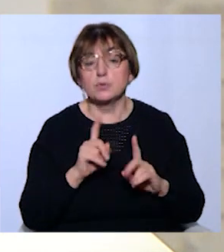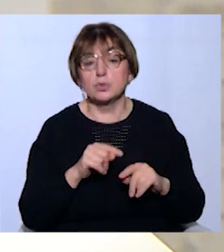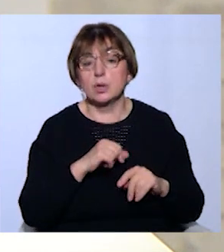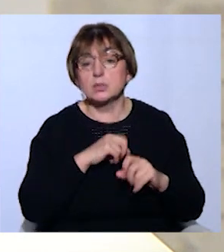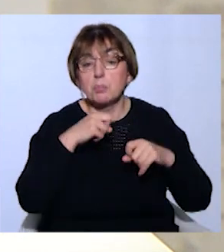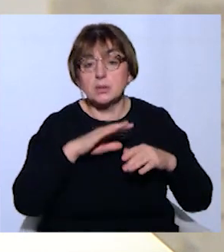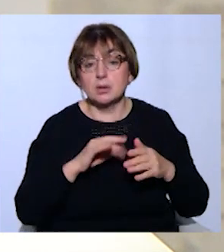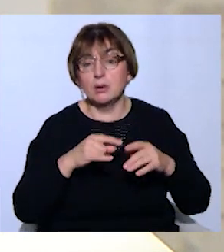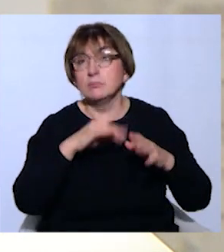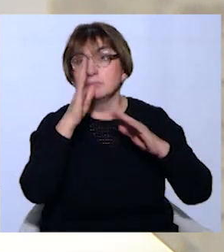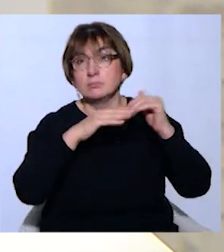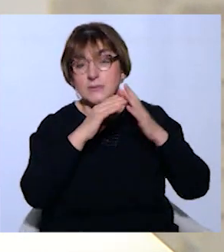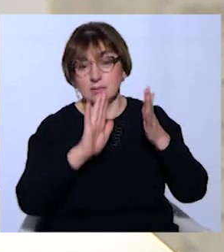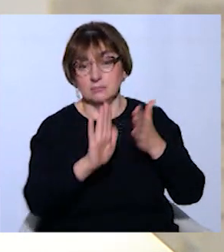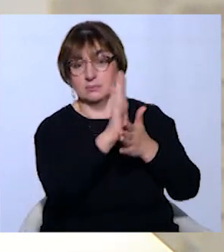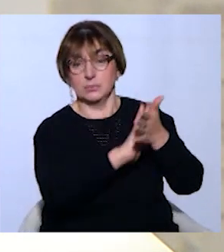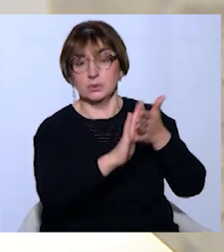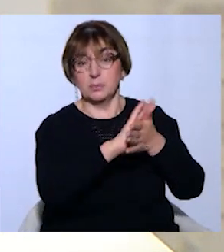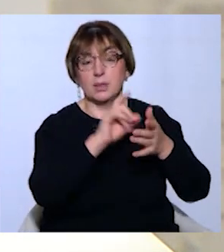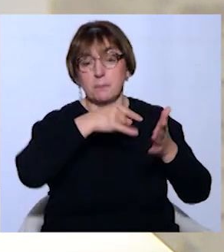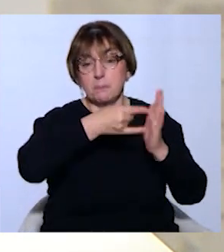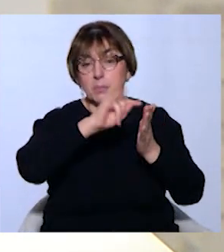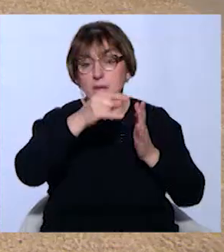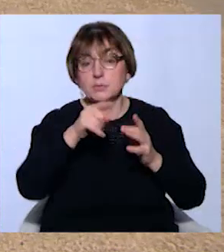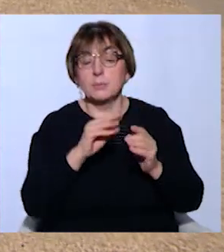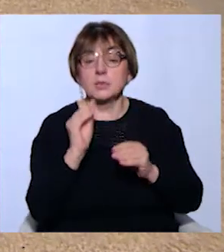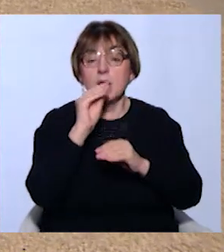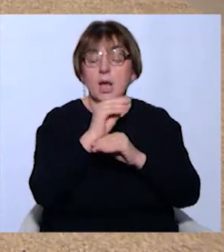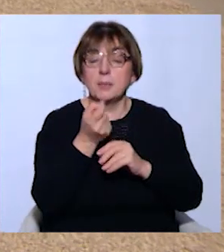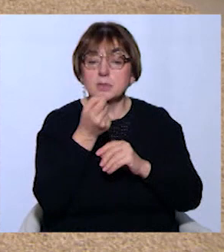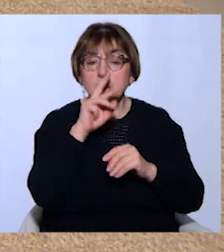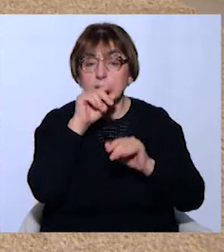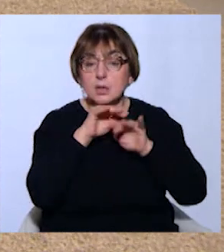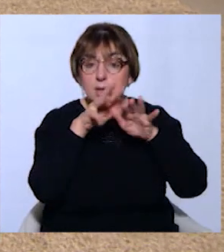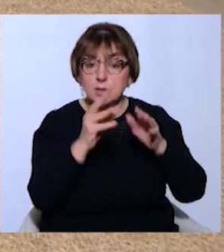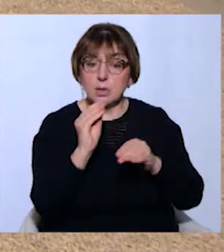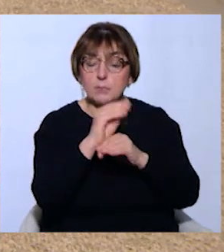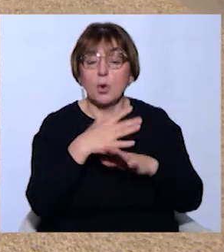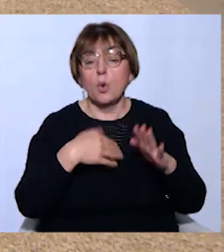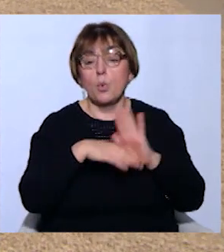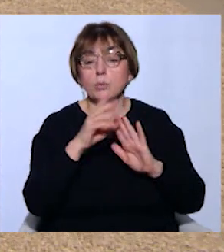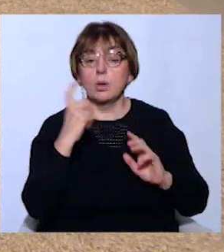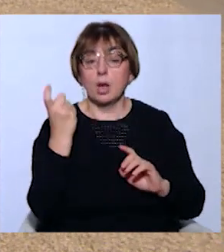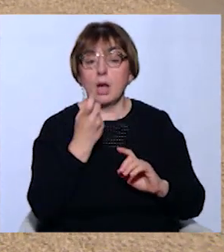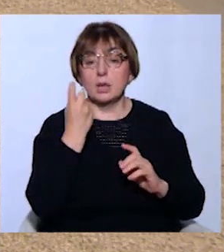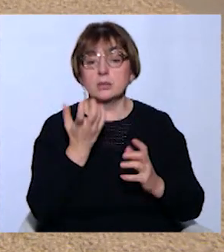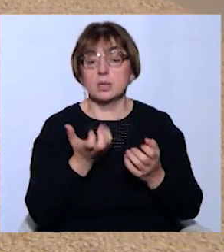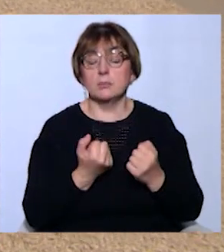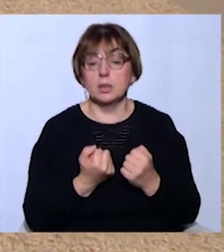მოსაპირკეთებელ ფილებში, რაღაც მოსაპირკეთებელ მასალებში ამატებენ მას, რომ აი უკეთესი ხარისხი